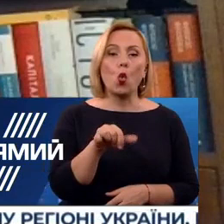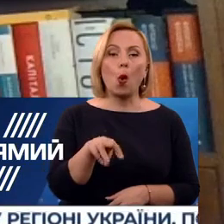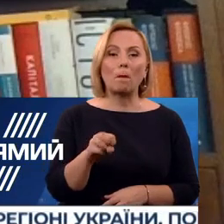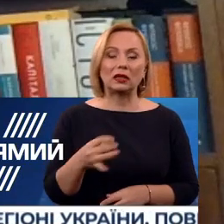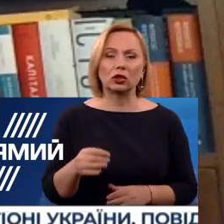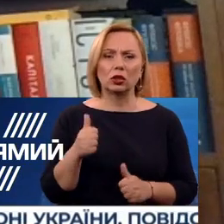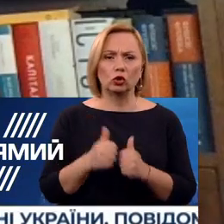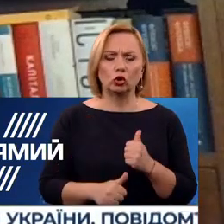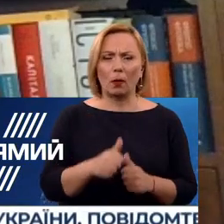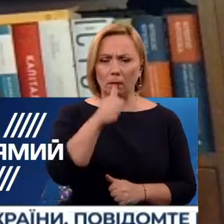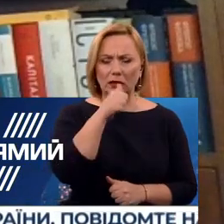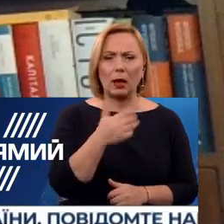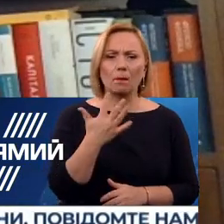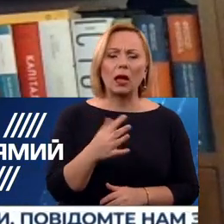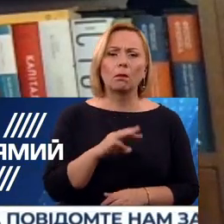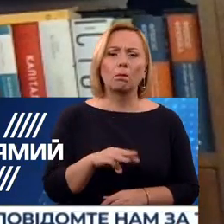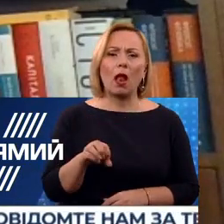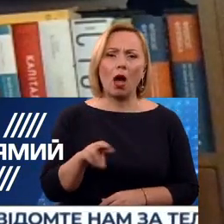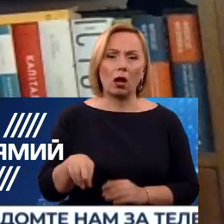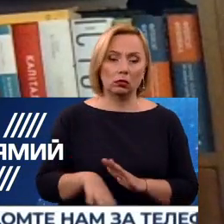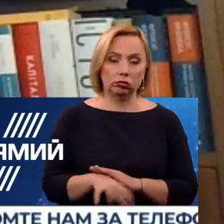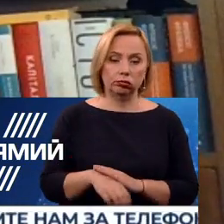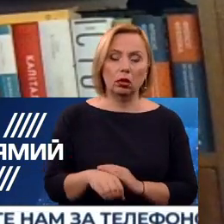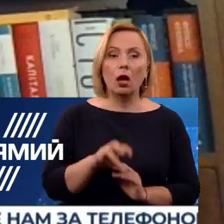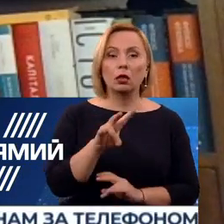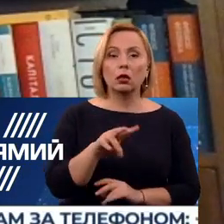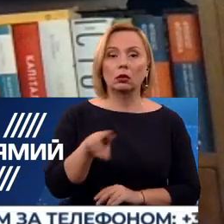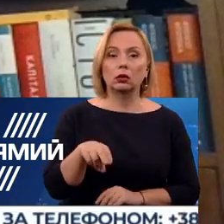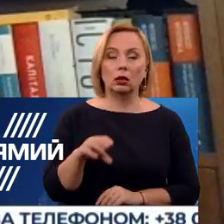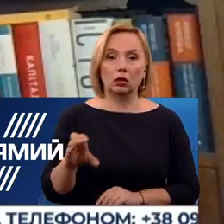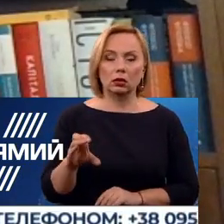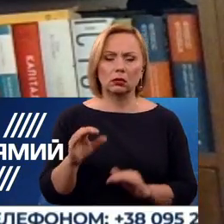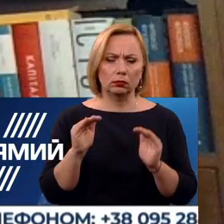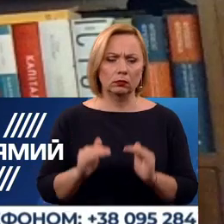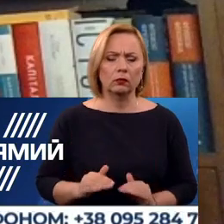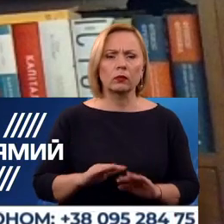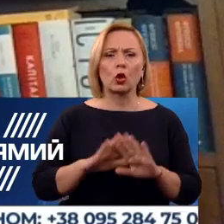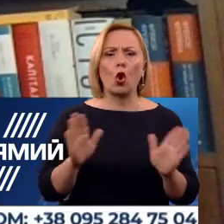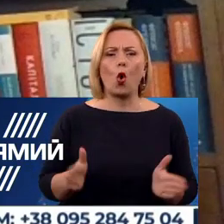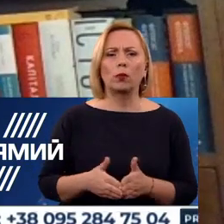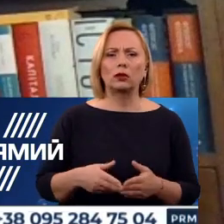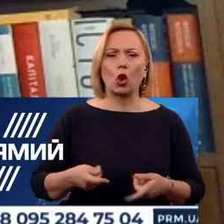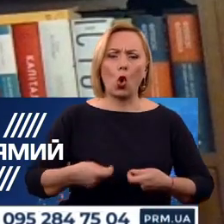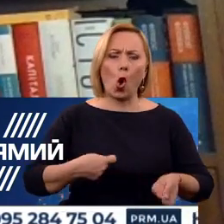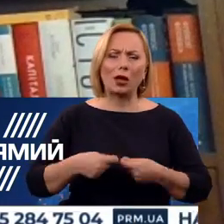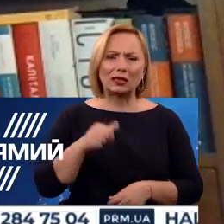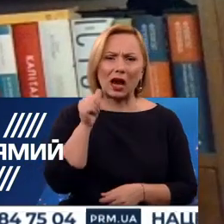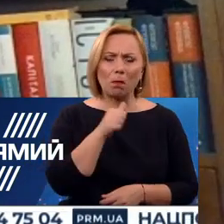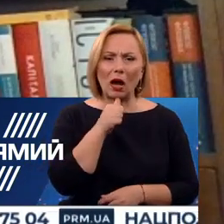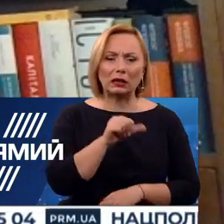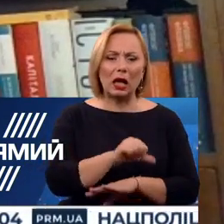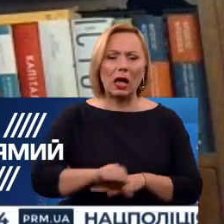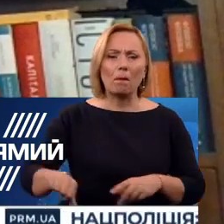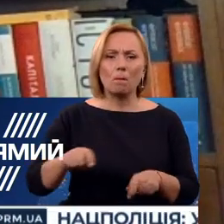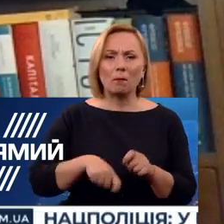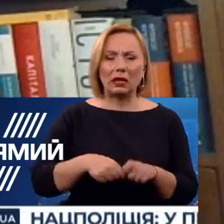щомісяця крадуть тільки на НДС. Подивіться занижені величезні обсяги контрабанди через митницю, де втрата мільярди